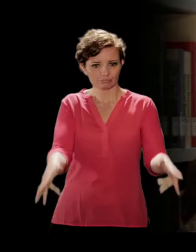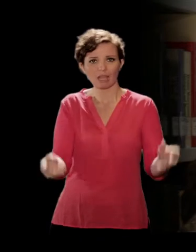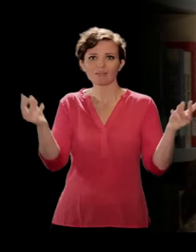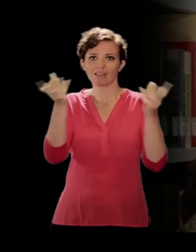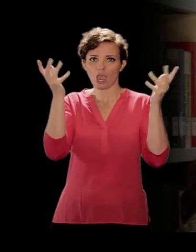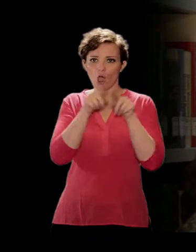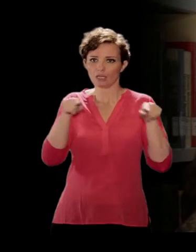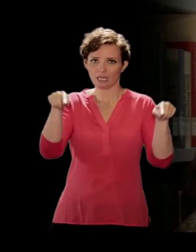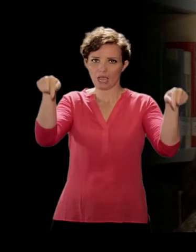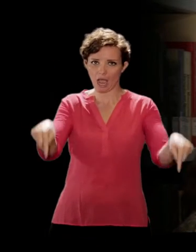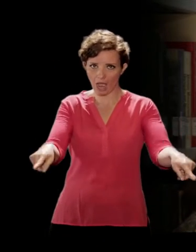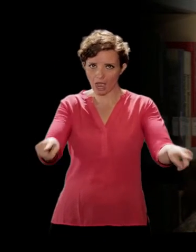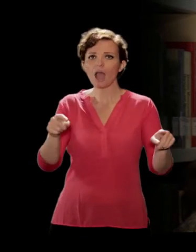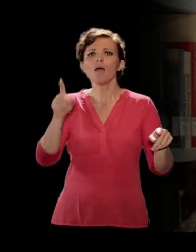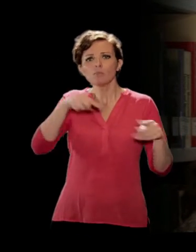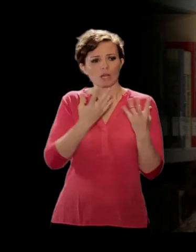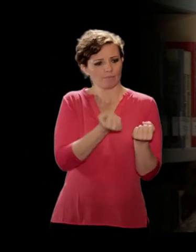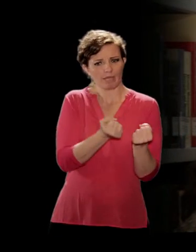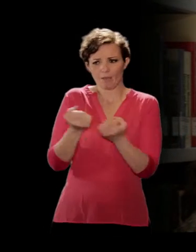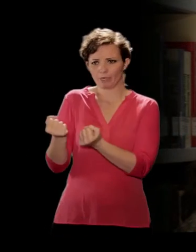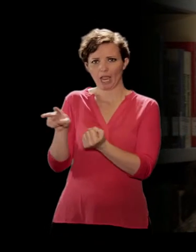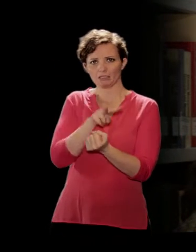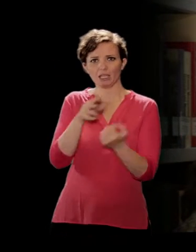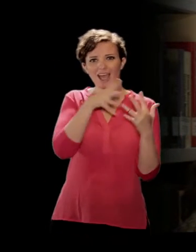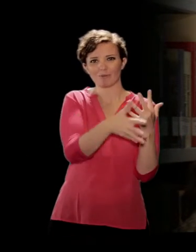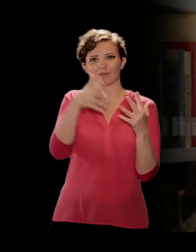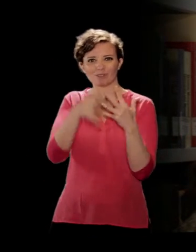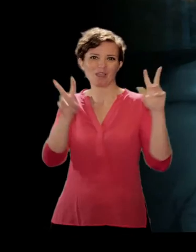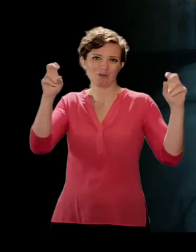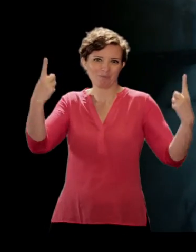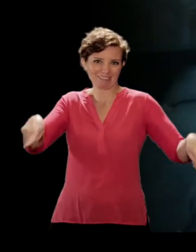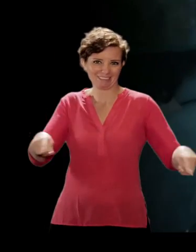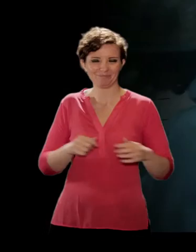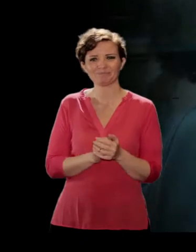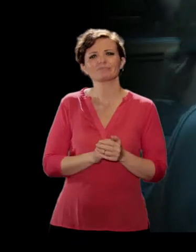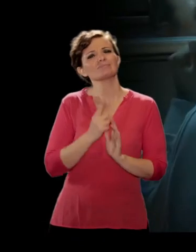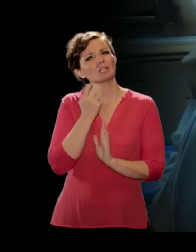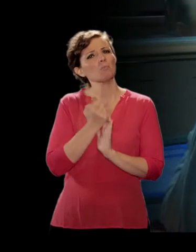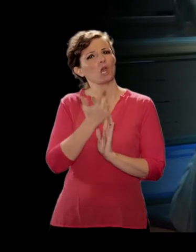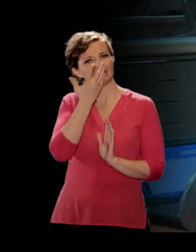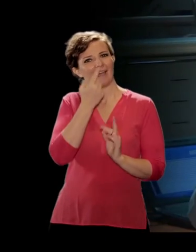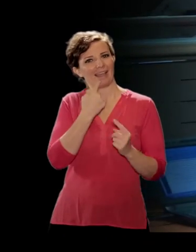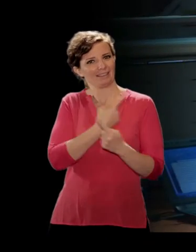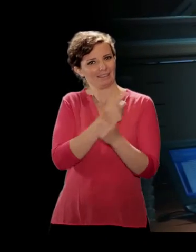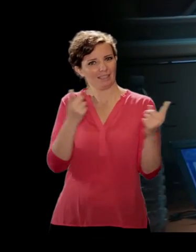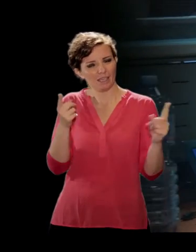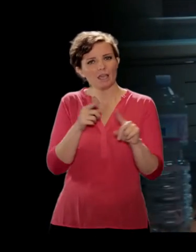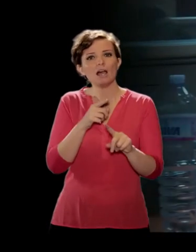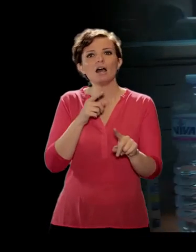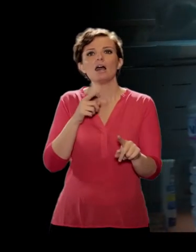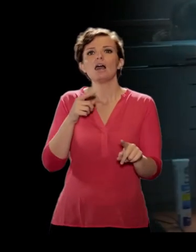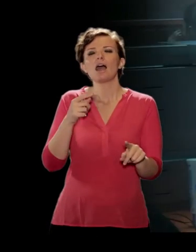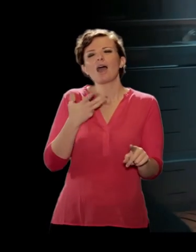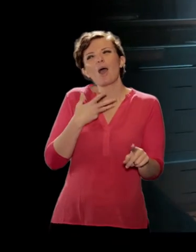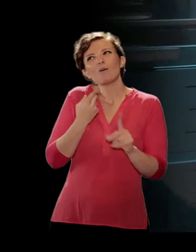teorico ma anche e soprattutto da un punto di vista applicativo queste grosse tematiche. Una cosa importante che vorrei dire è che